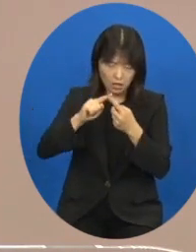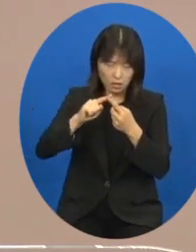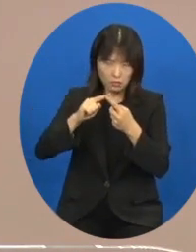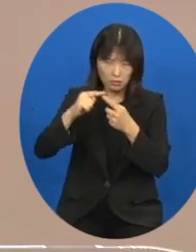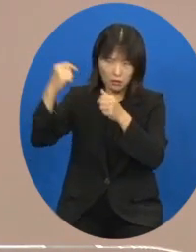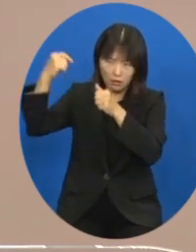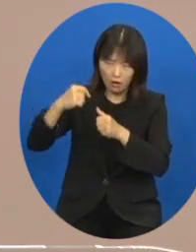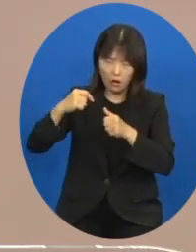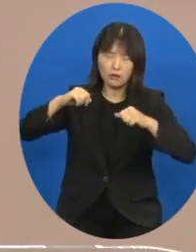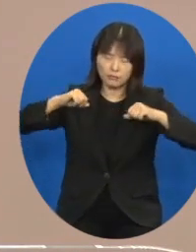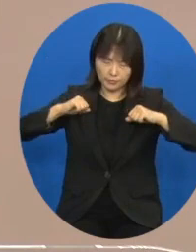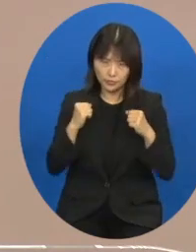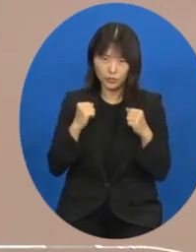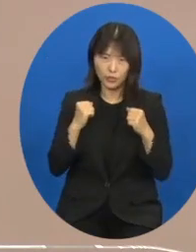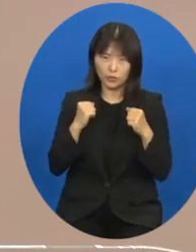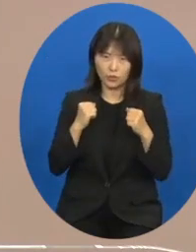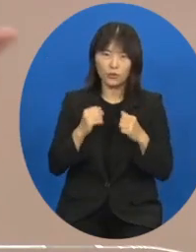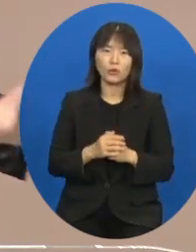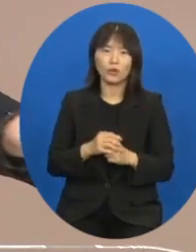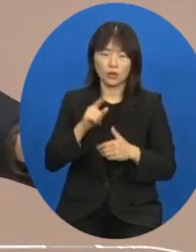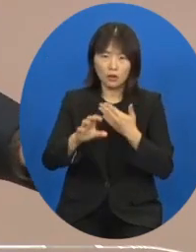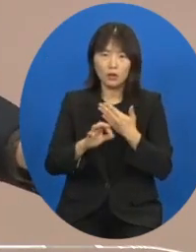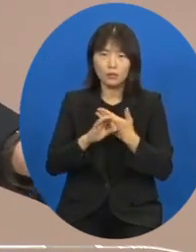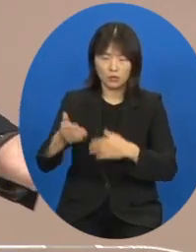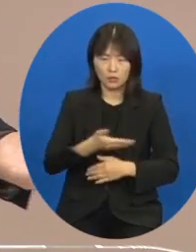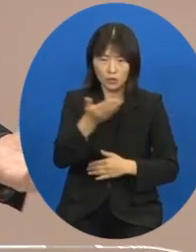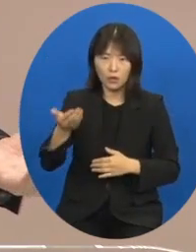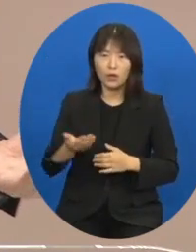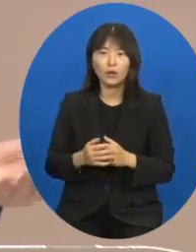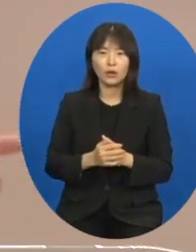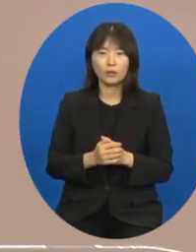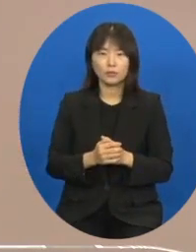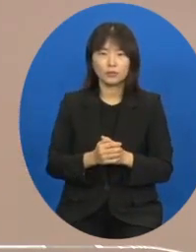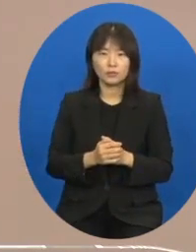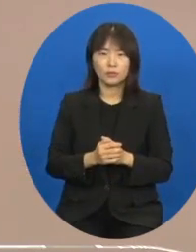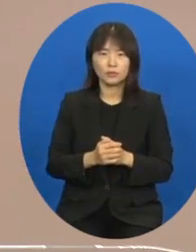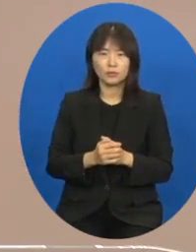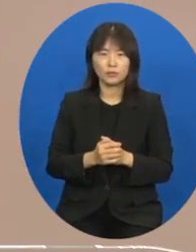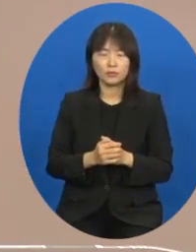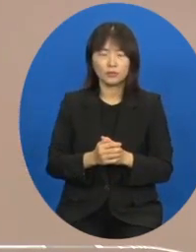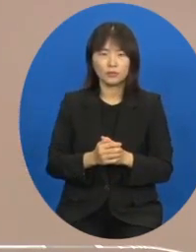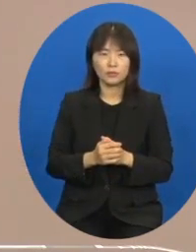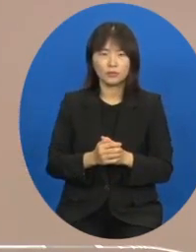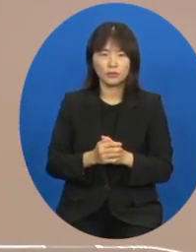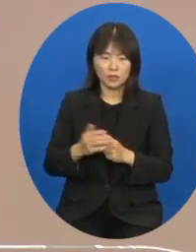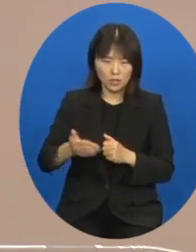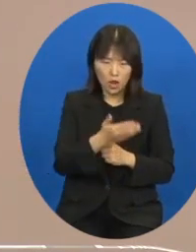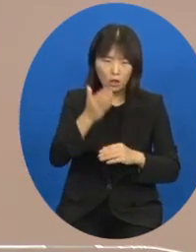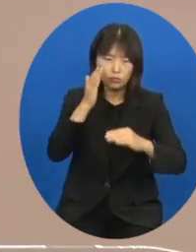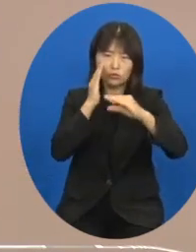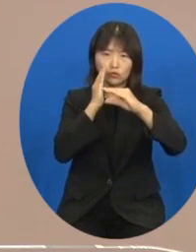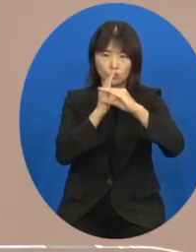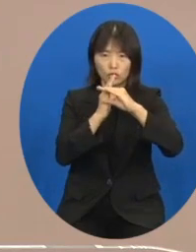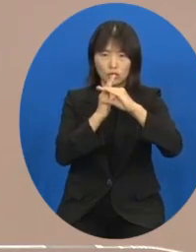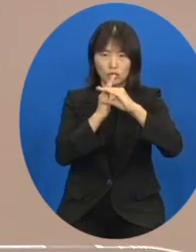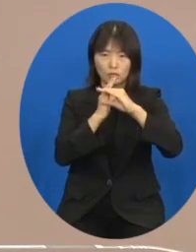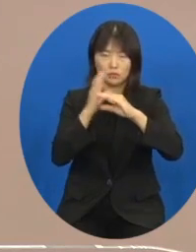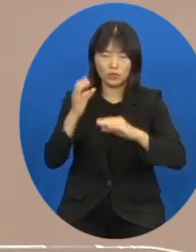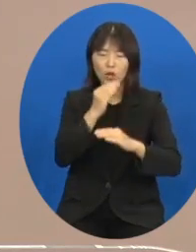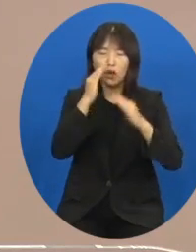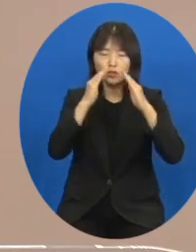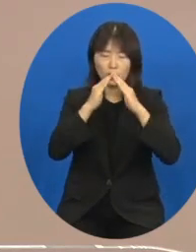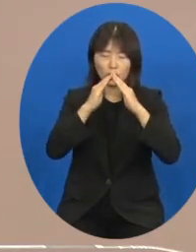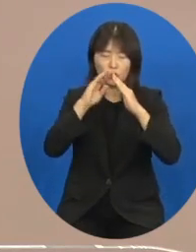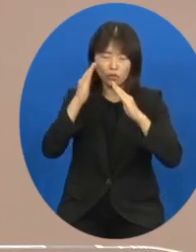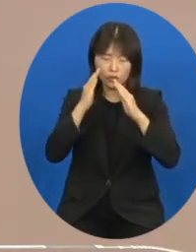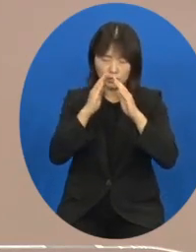거예요. 그러면 여러분은 비로소 여러분의 중심이 성전된